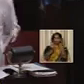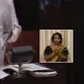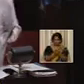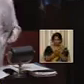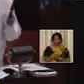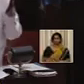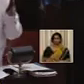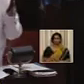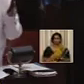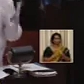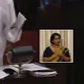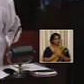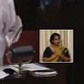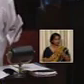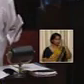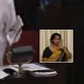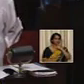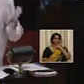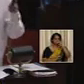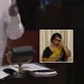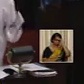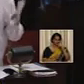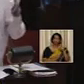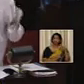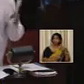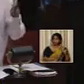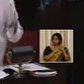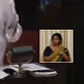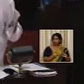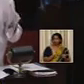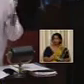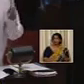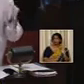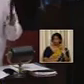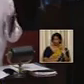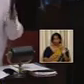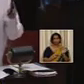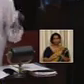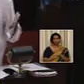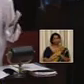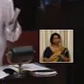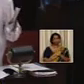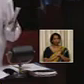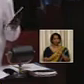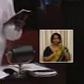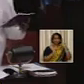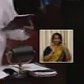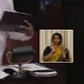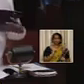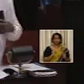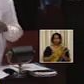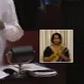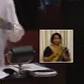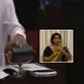සලහගත කරන්න ගරු නියෝජ්‍ය කතානායකතුමනි මේ වගේ ලක්ෂ 40ක් දුප්පත්කමට වැටෙනකොට අසූචි